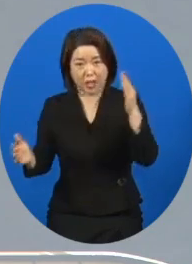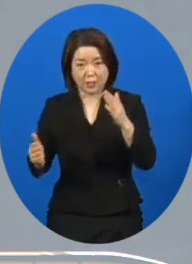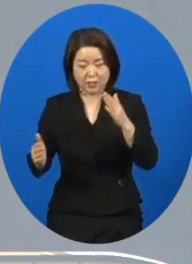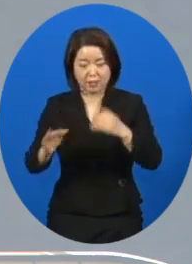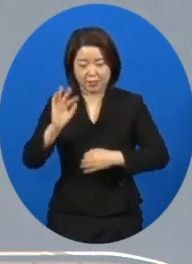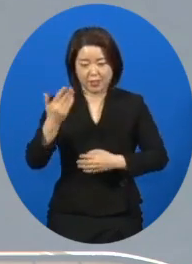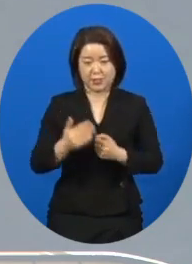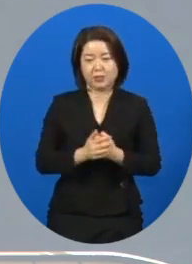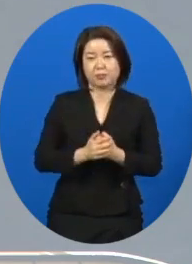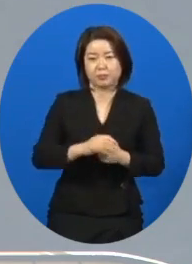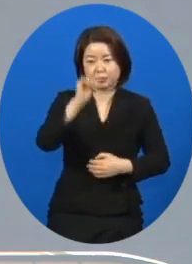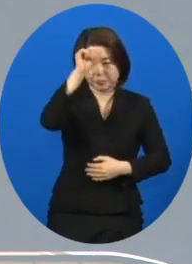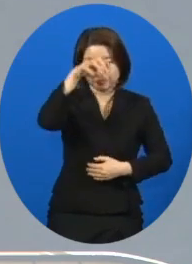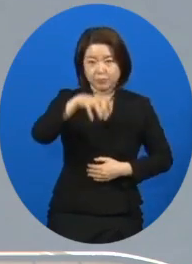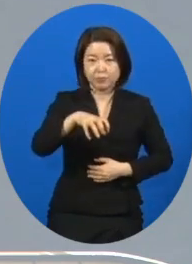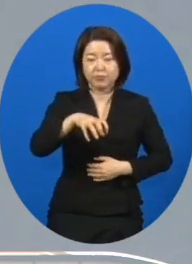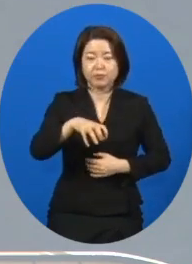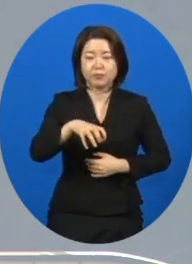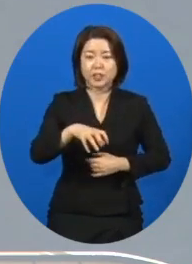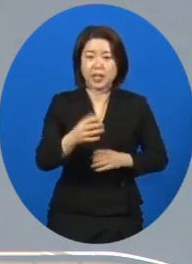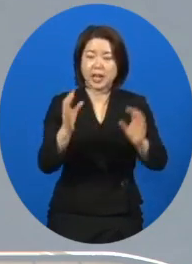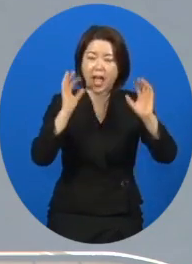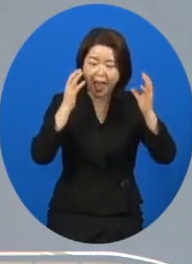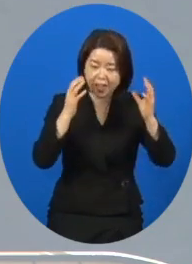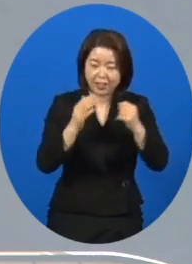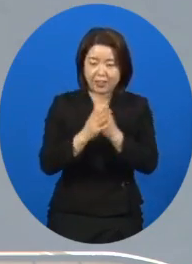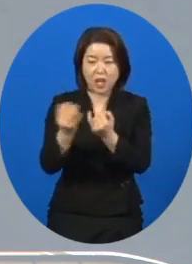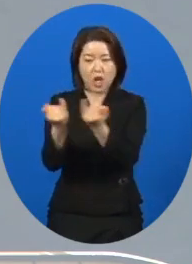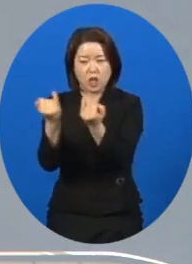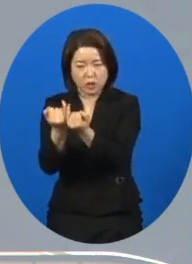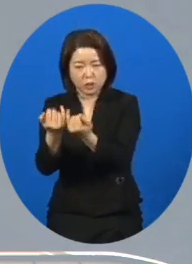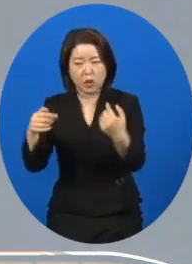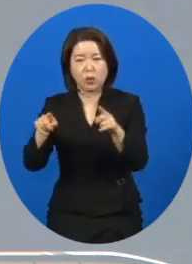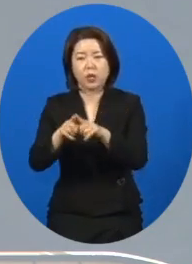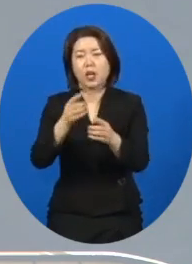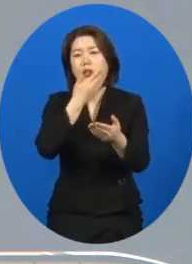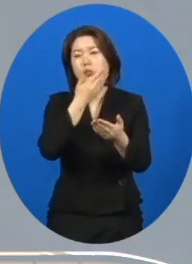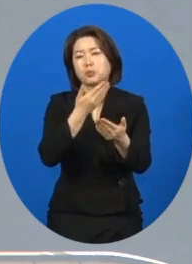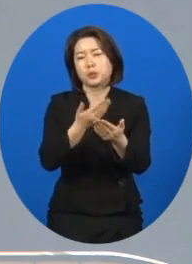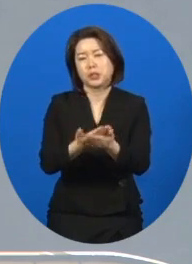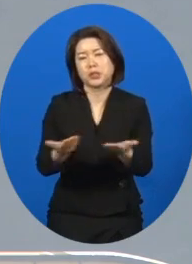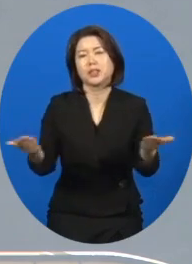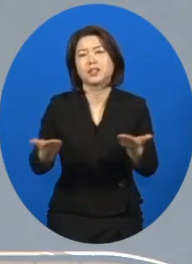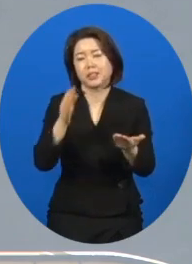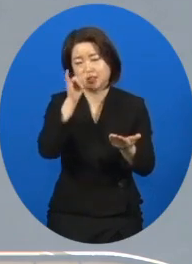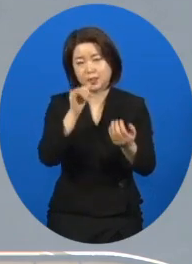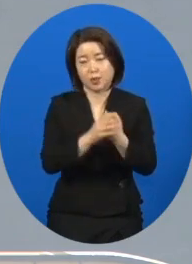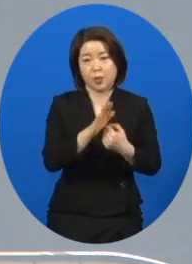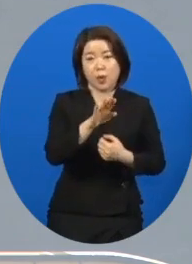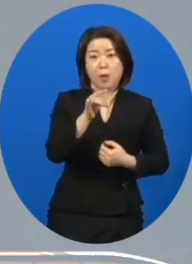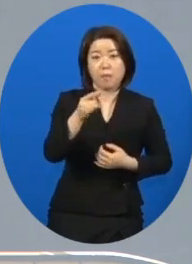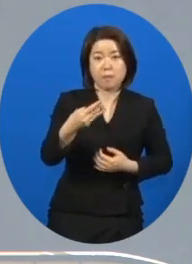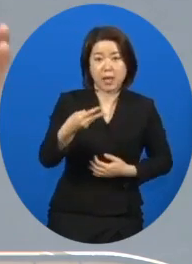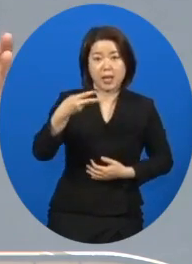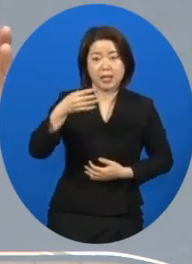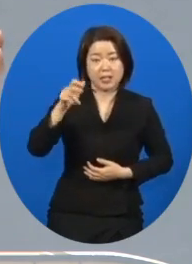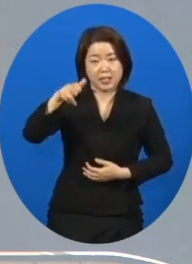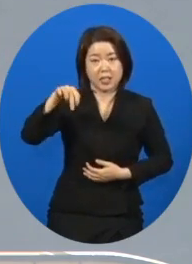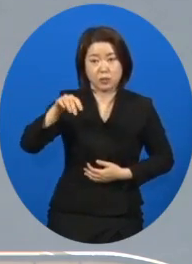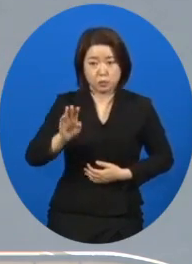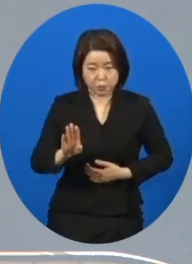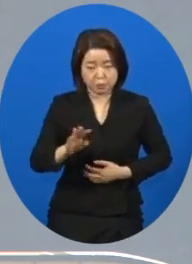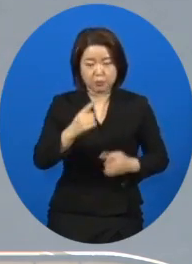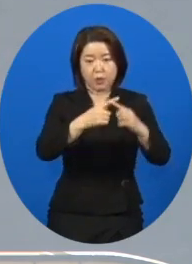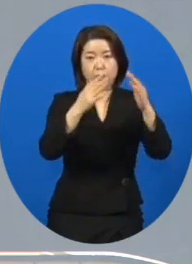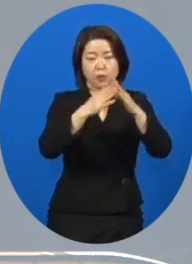인도의 어린이들, 인도의 여성들을 위해서 정말 귀한 사역을 했어요. 벨리쿱이라고 하는 교회도